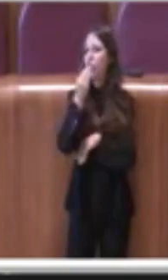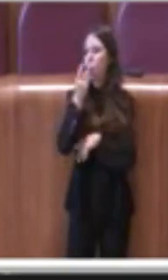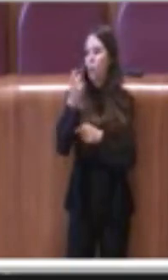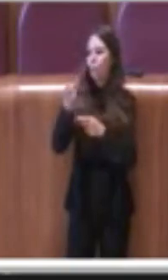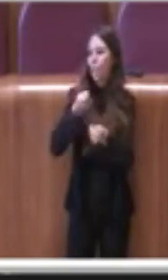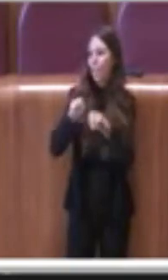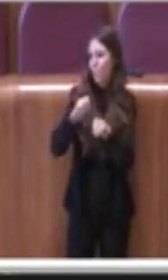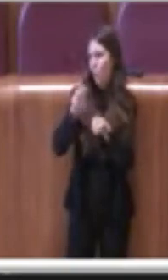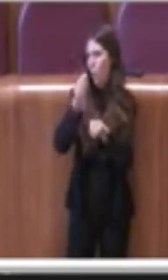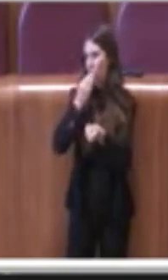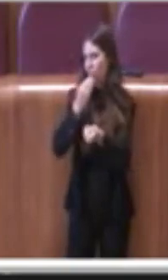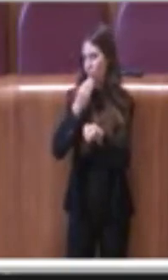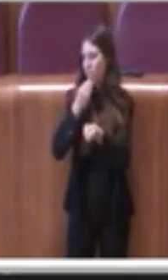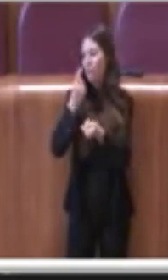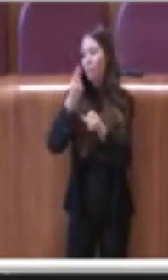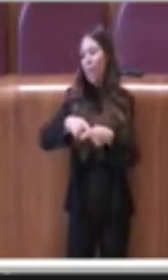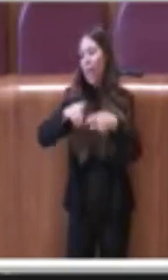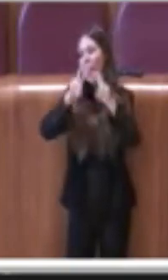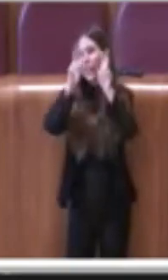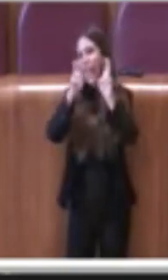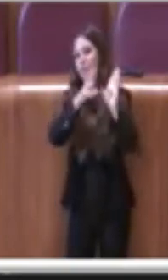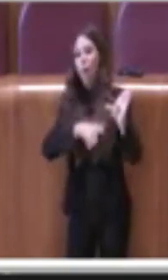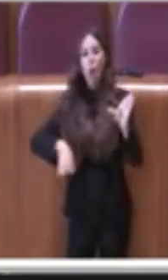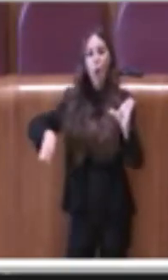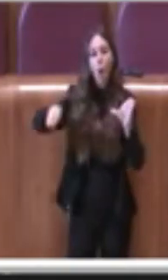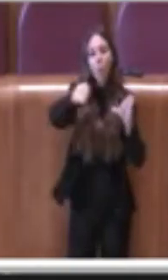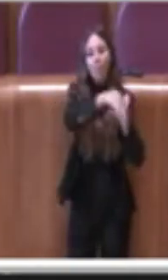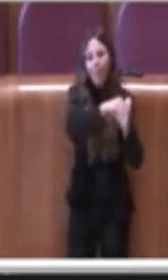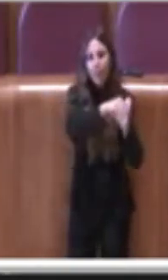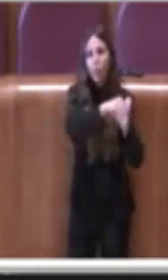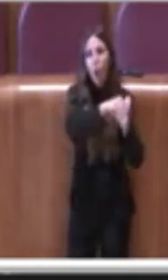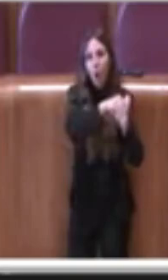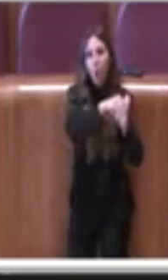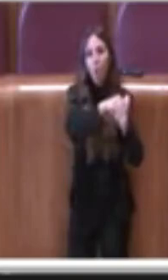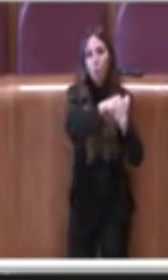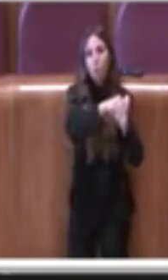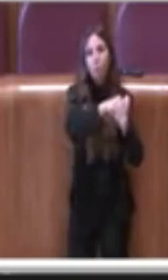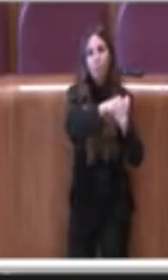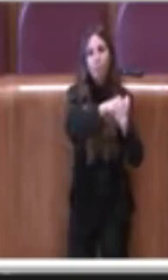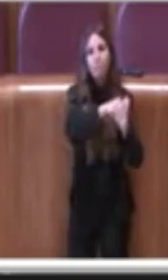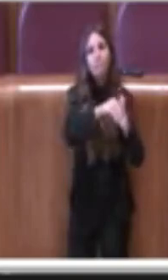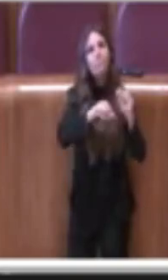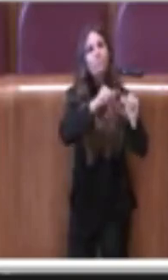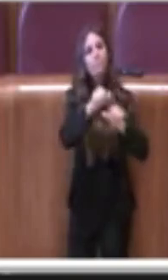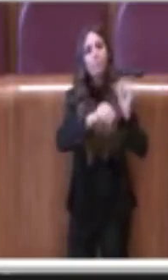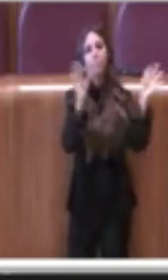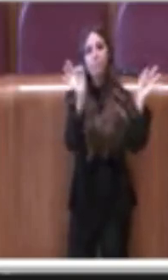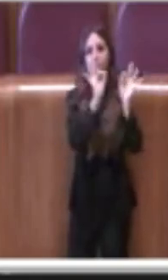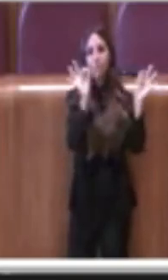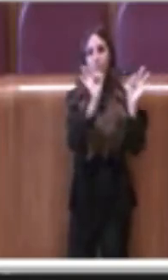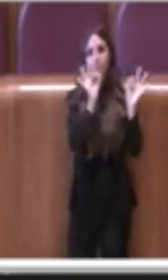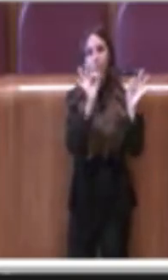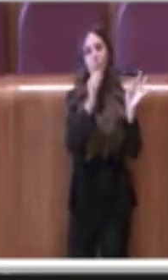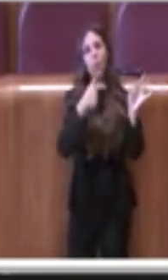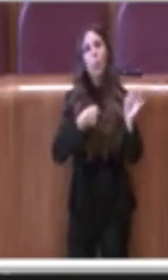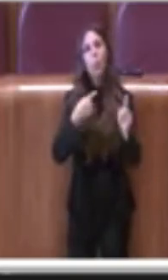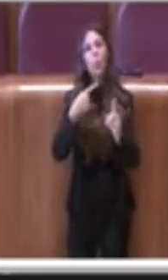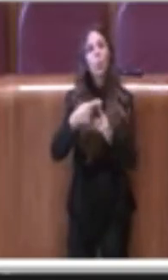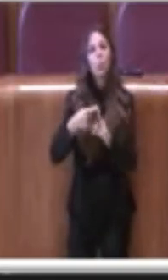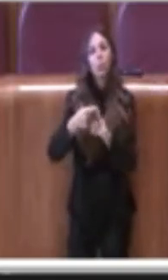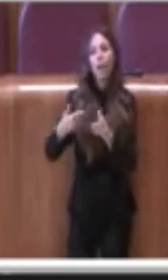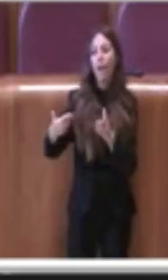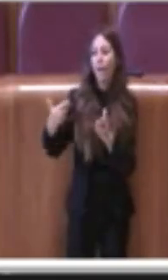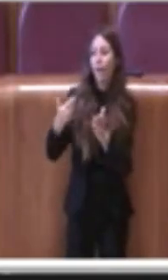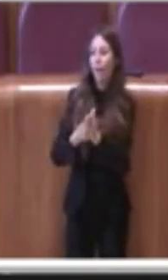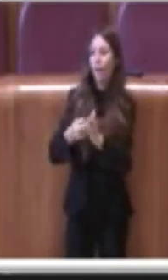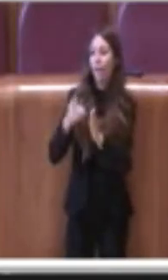è un tema che si inserisce all'interno dei cambiamenti climatici. Abbiamo presentato anche una delibera,